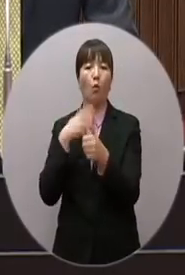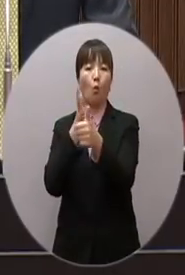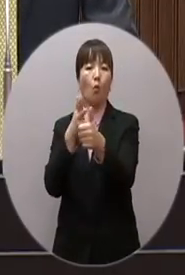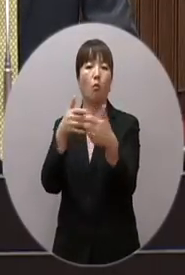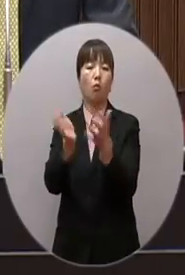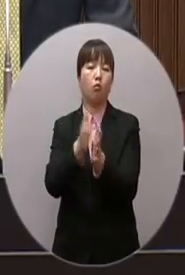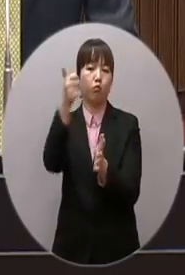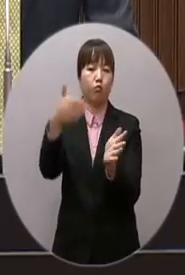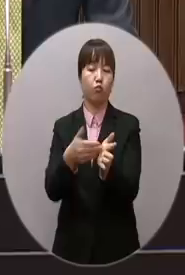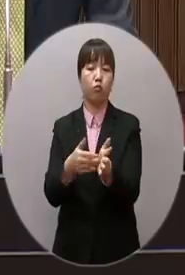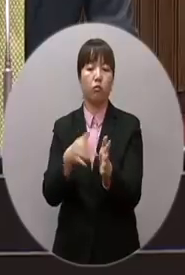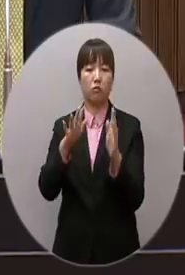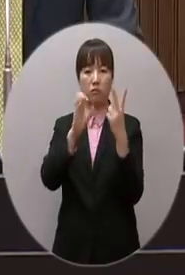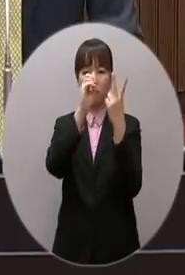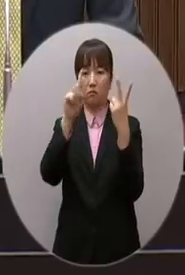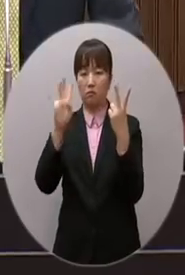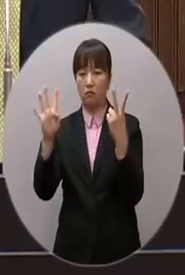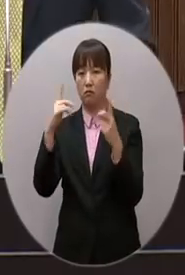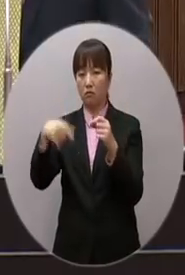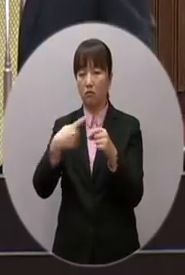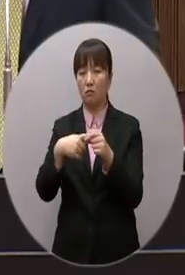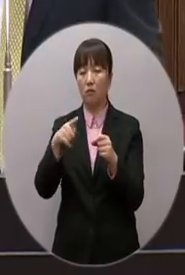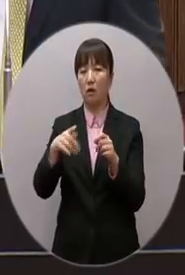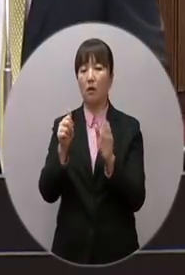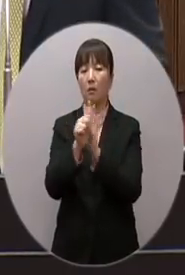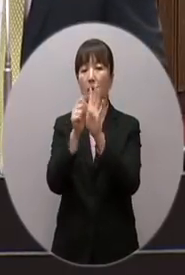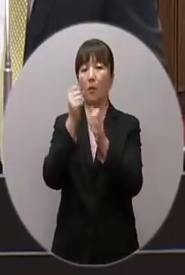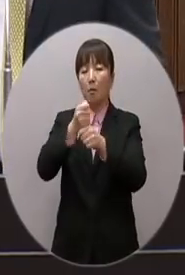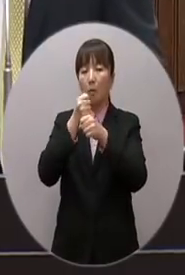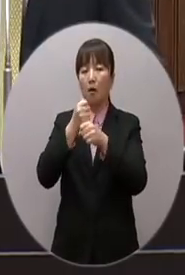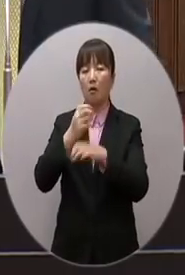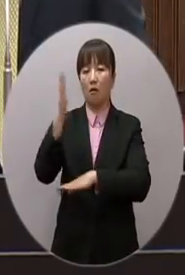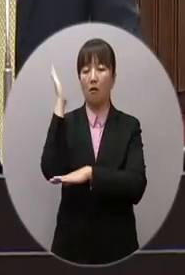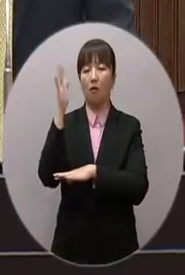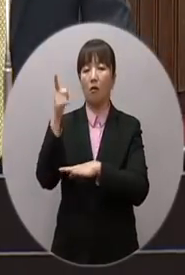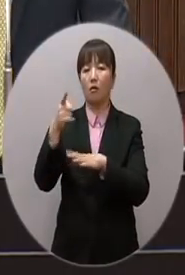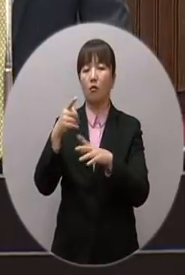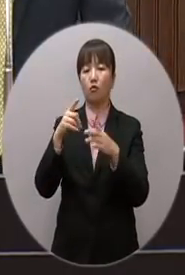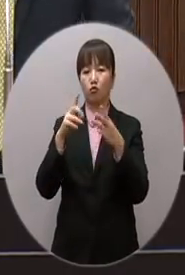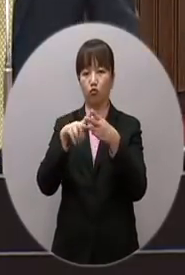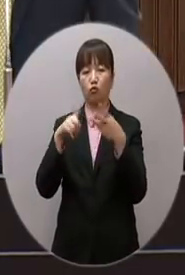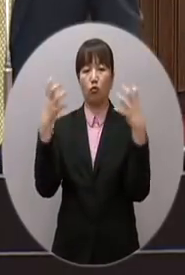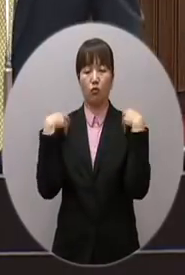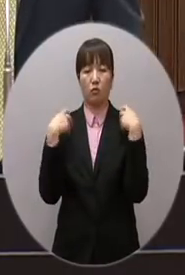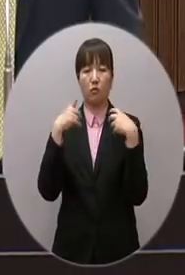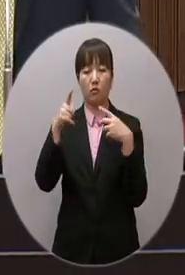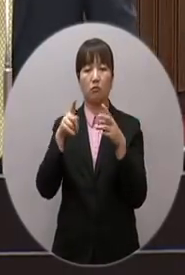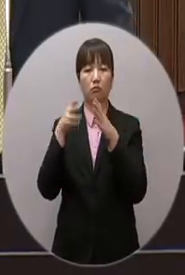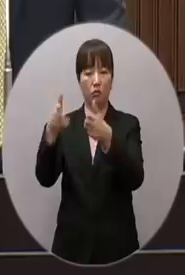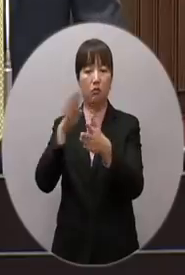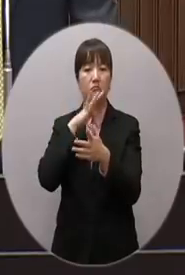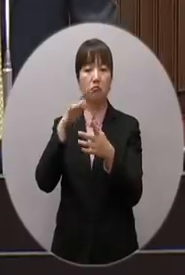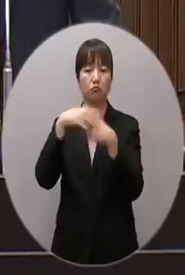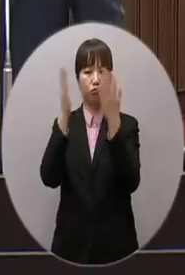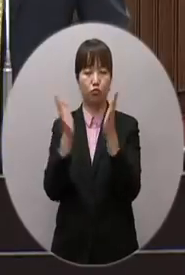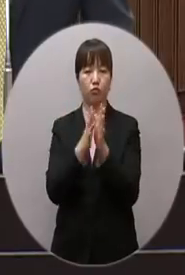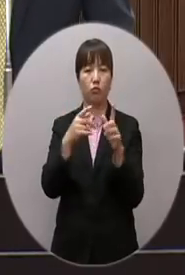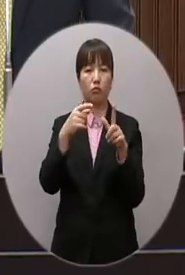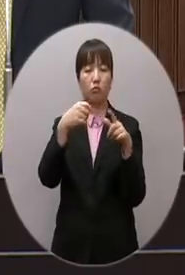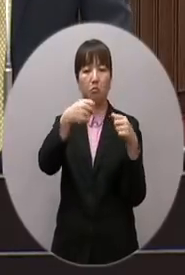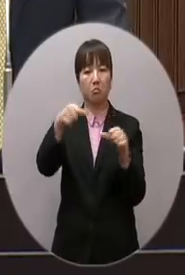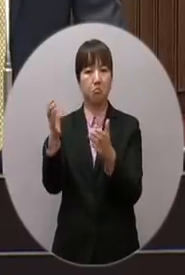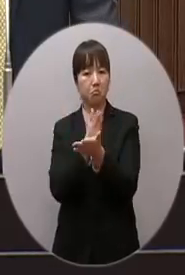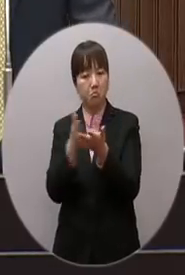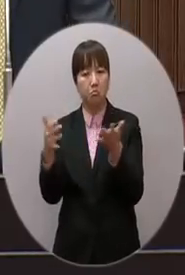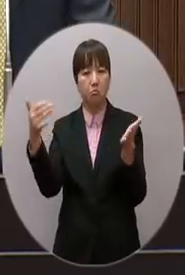教过部长，2014年当马政府主政的时候，我们对于他全面评核，评核